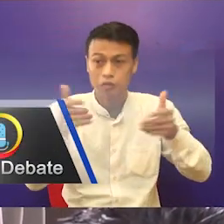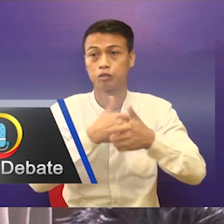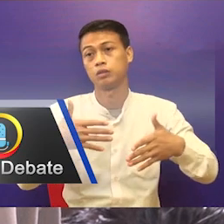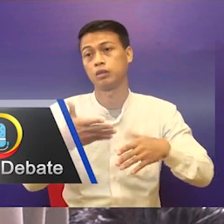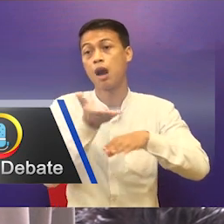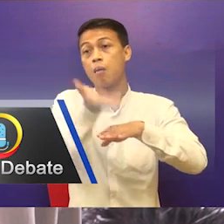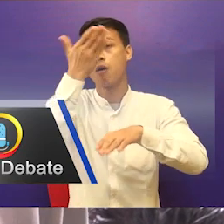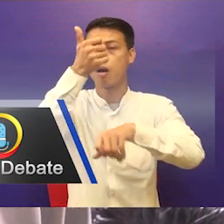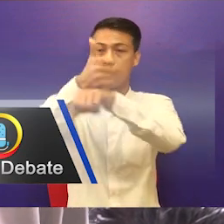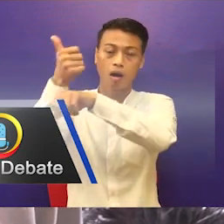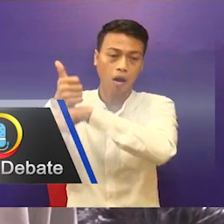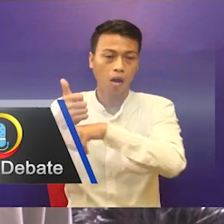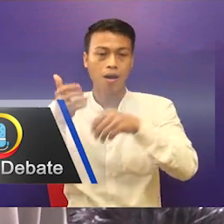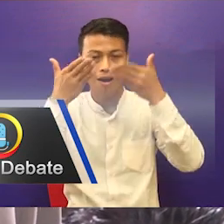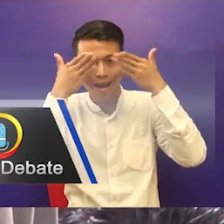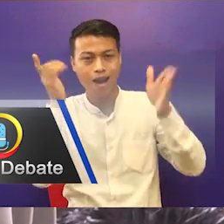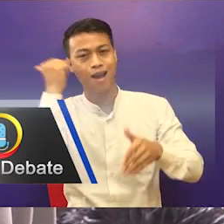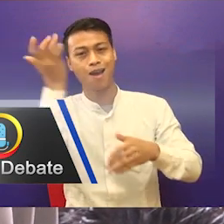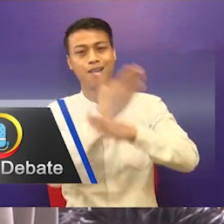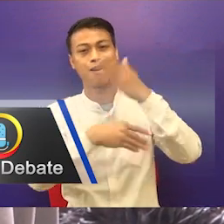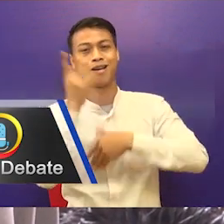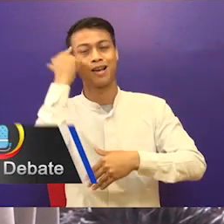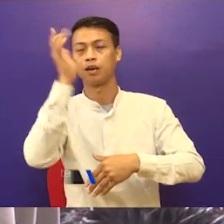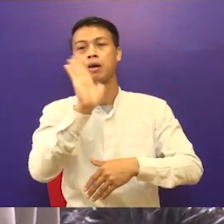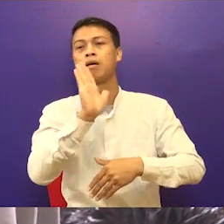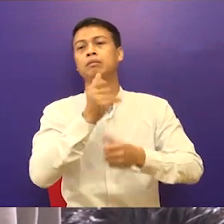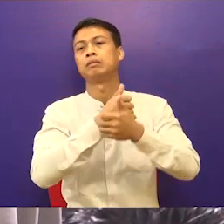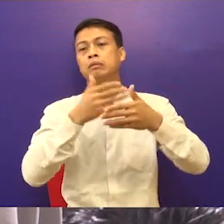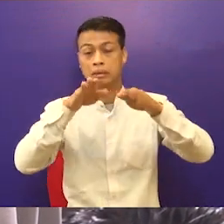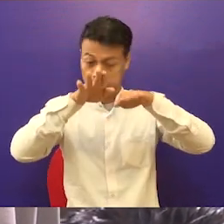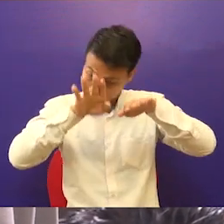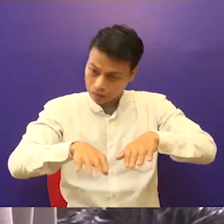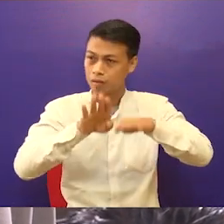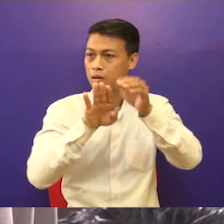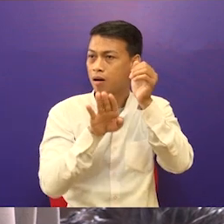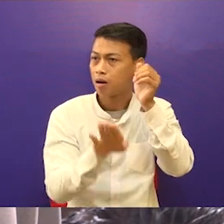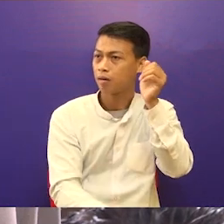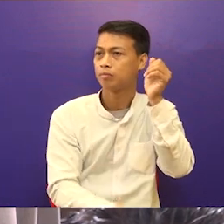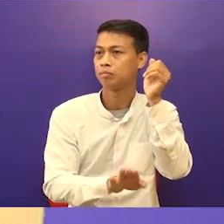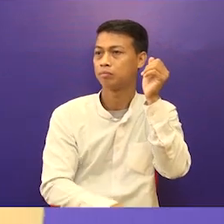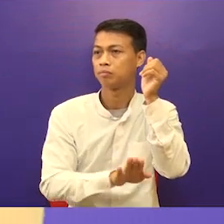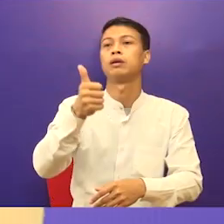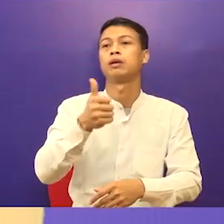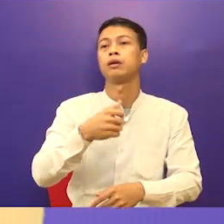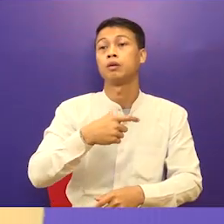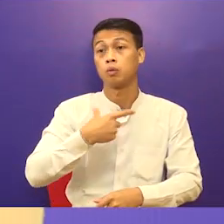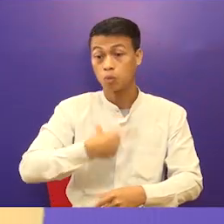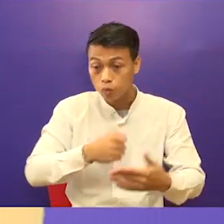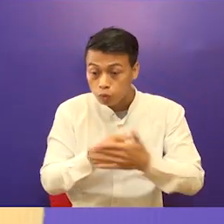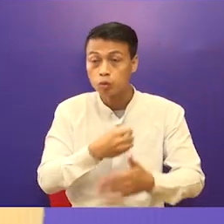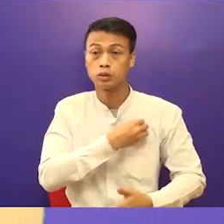ဖို့အတွက်ဆိုလို့ရှိရင်မတန်ဆွမ်းသူတွေဘက်ကရောလက်တလောအနေနဲ့ပါရီပြင်ဆင်ထားဖို့လိုသလဲ ဟုတ်ကဲ့